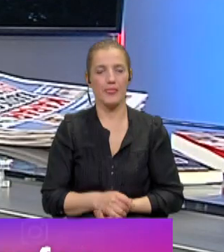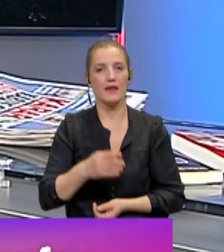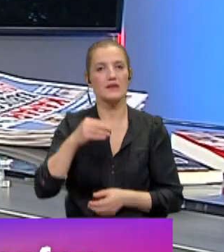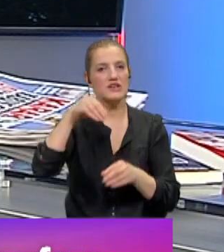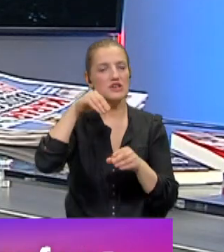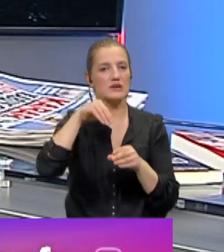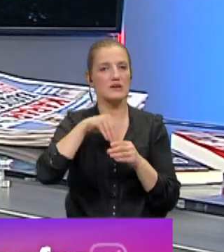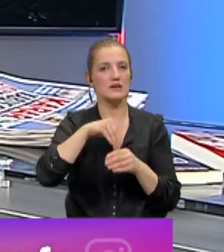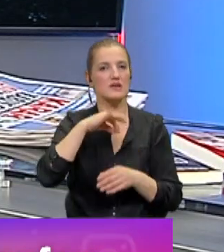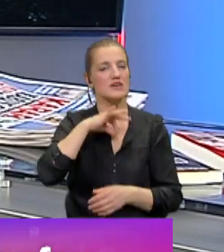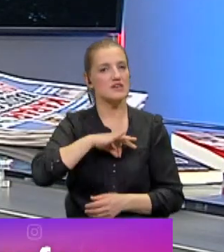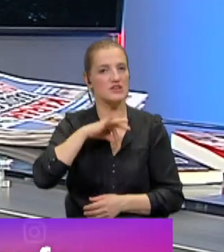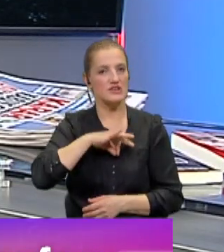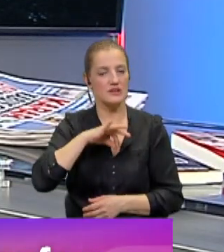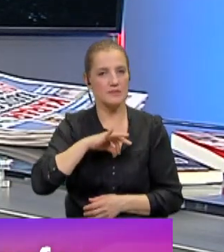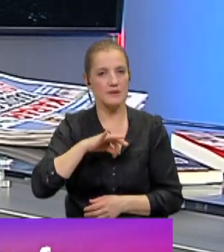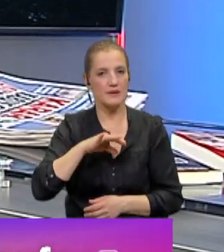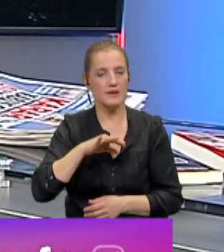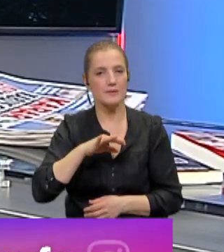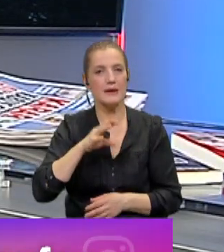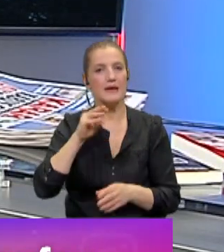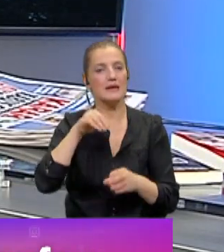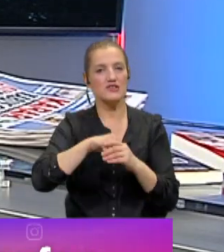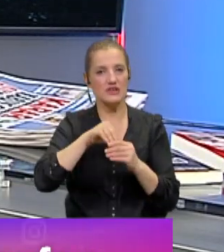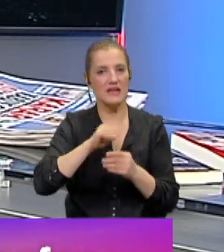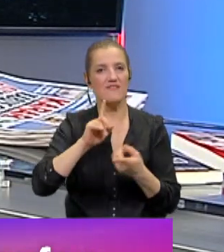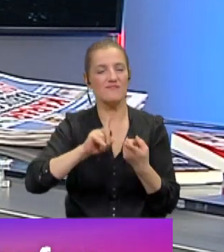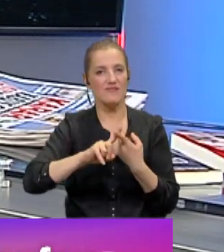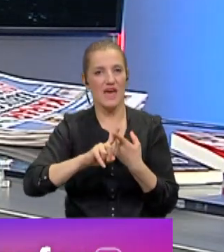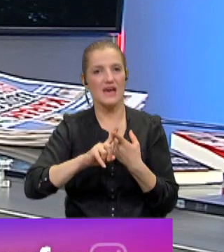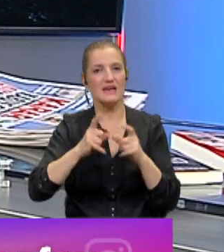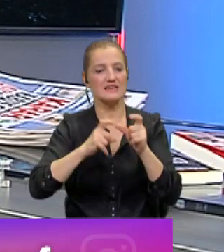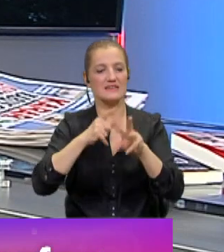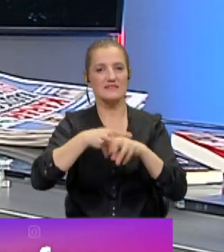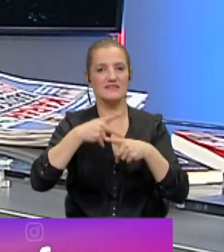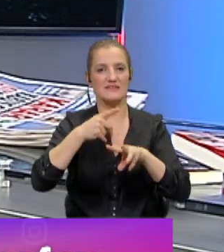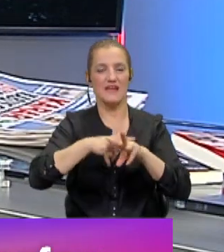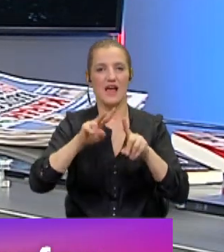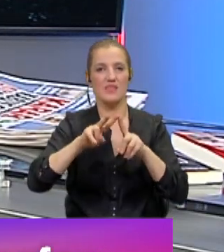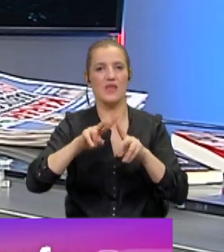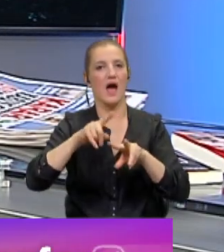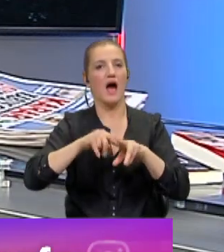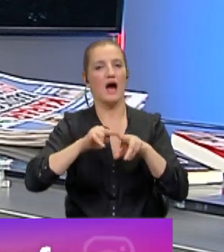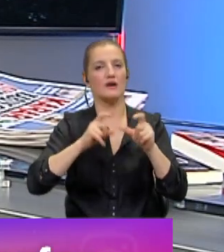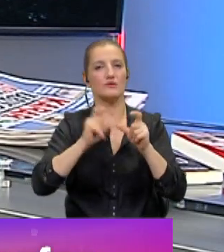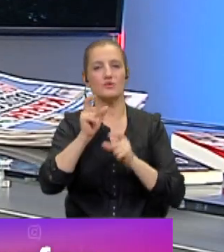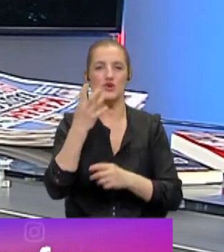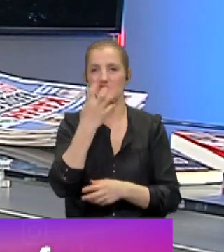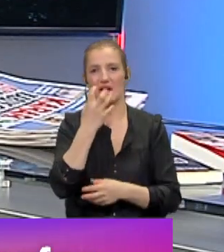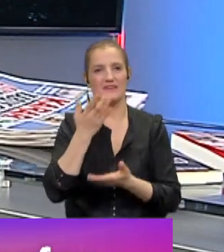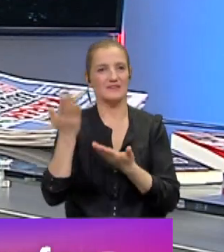içinden ve etkisinden çıkamadığımız bir Sezen Aksu şarkısıyla reklamlara